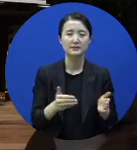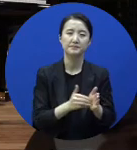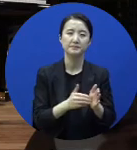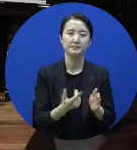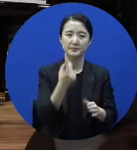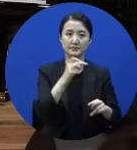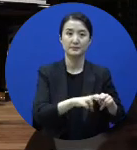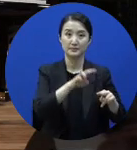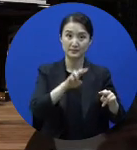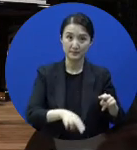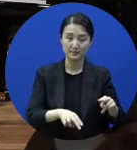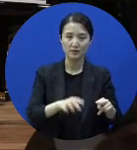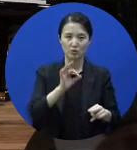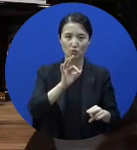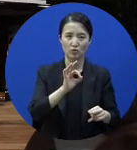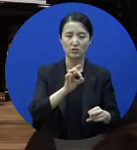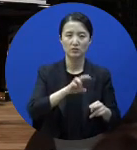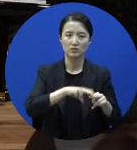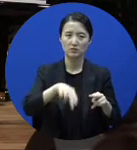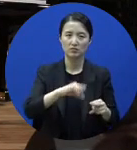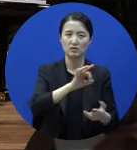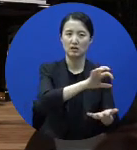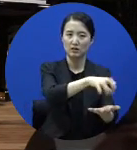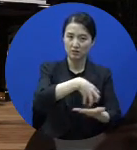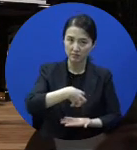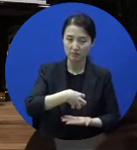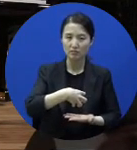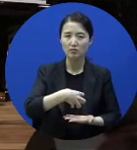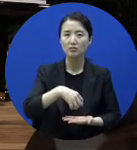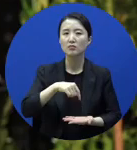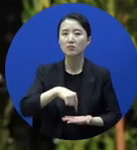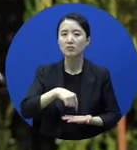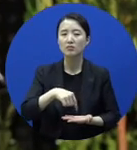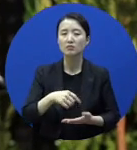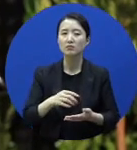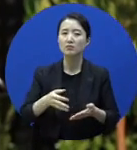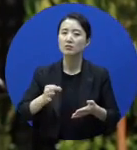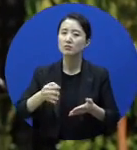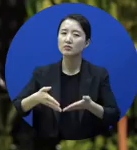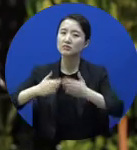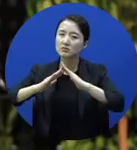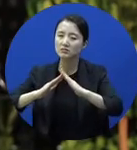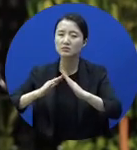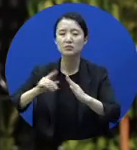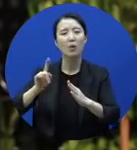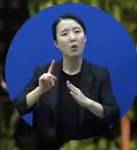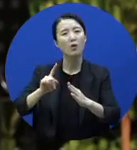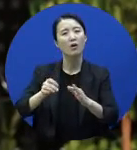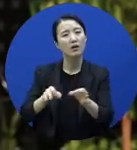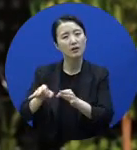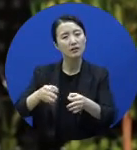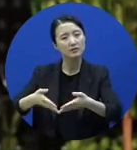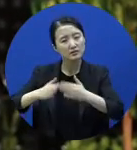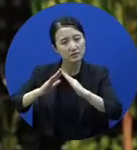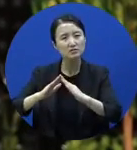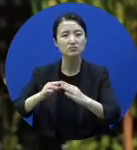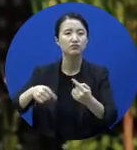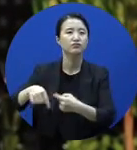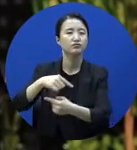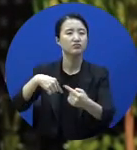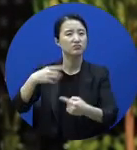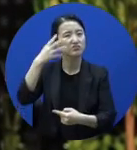그분들이 그렇게 잘 된 건 아닌 거 많이 있습니다. 네. 근데 지금 같은 경우는 이제 정년퇴직을 한다고 치지만 50대 초반이고